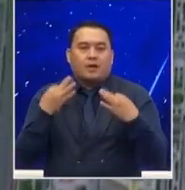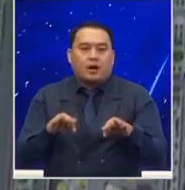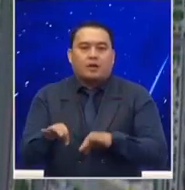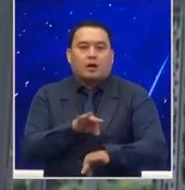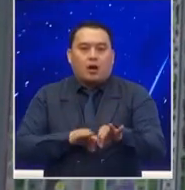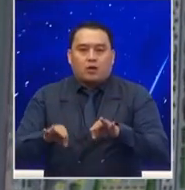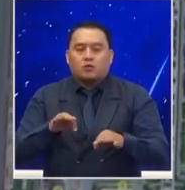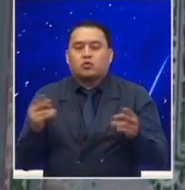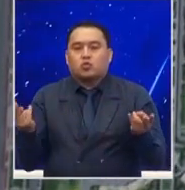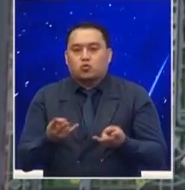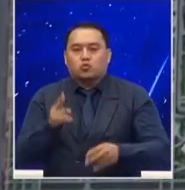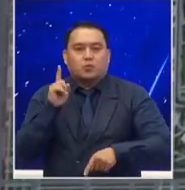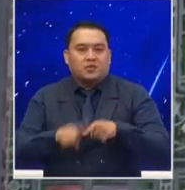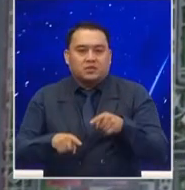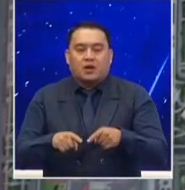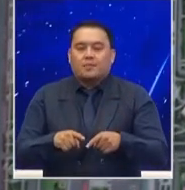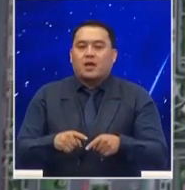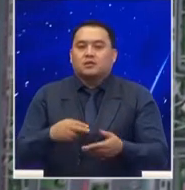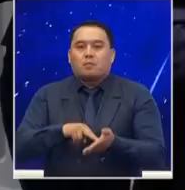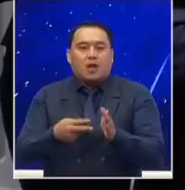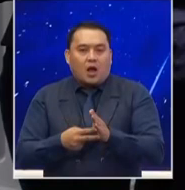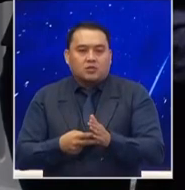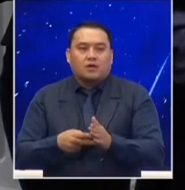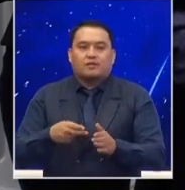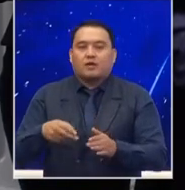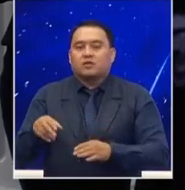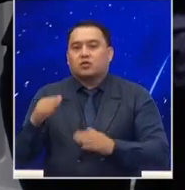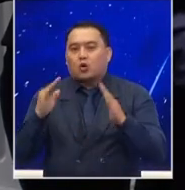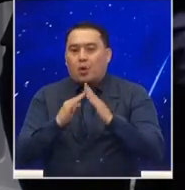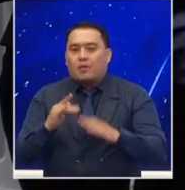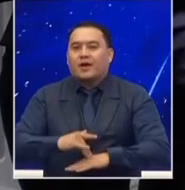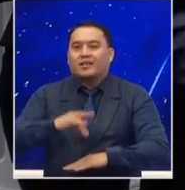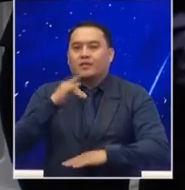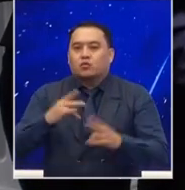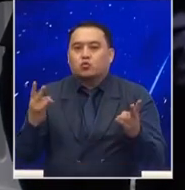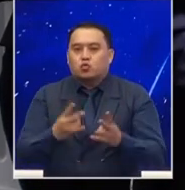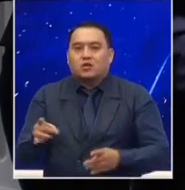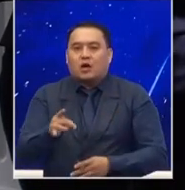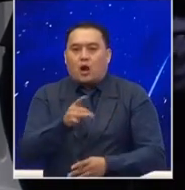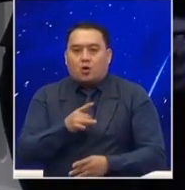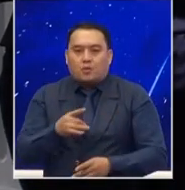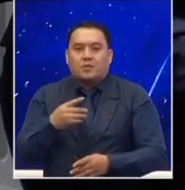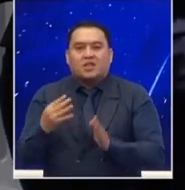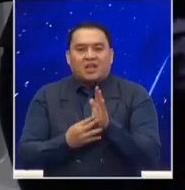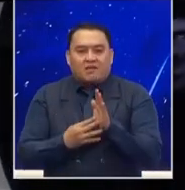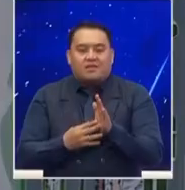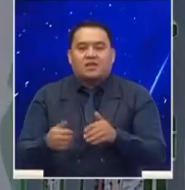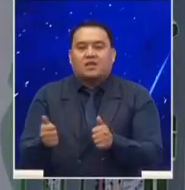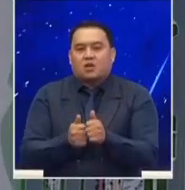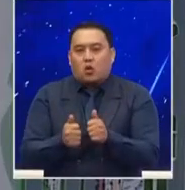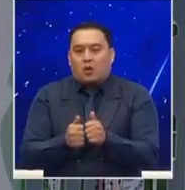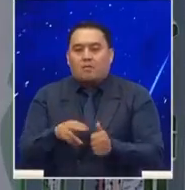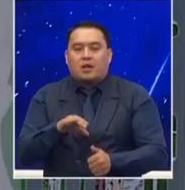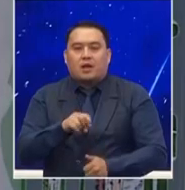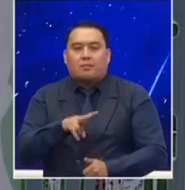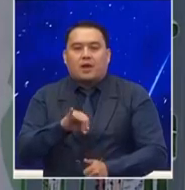работу по ним необходимо даже ускорить. А вот по запланированным каскадам жилым многоэтажкам в новом микрорайоне под номером 9 вдоль улицы